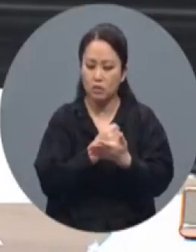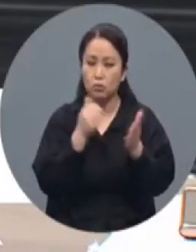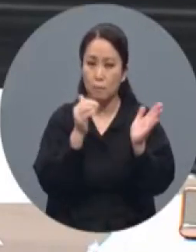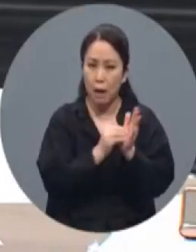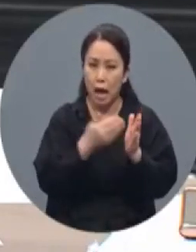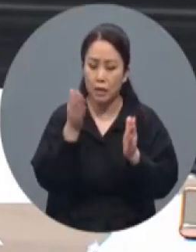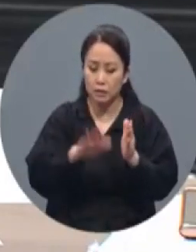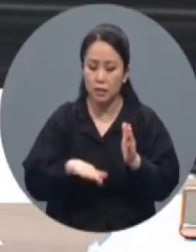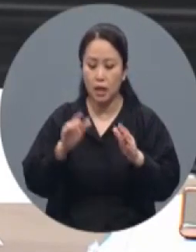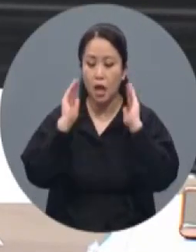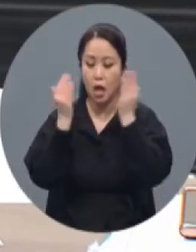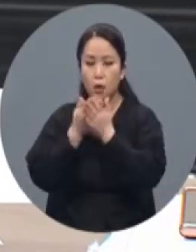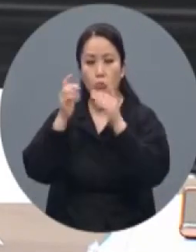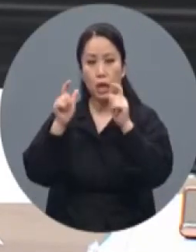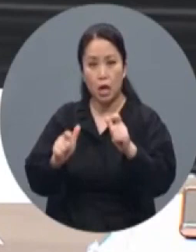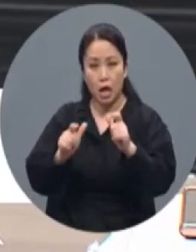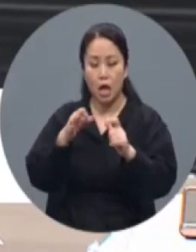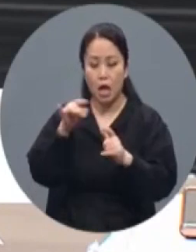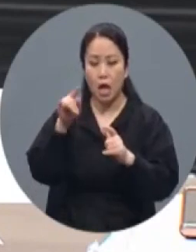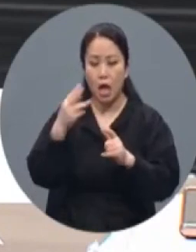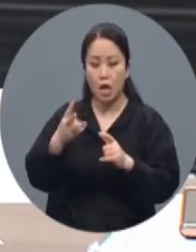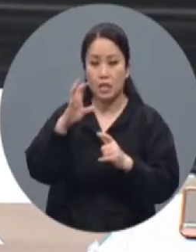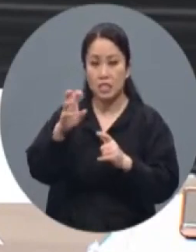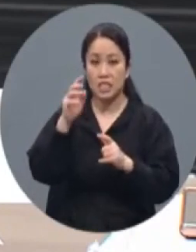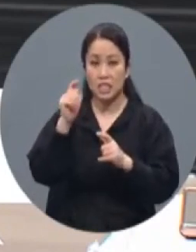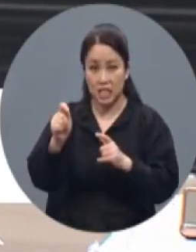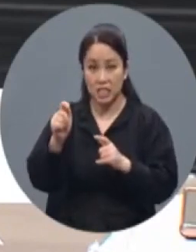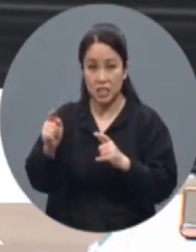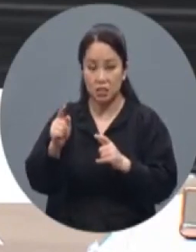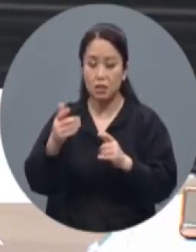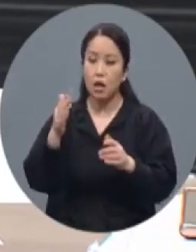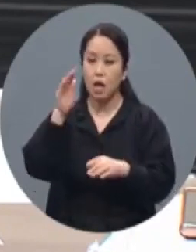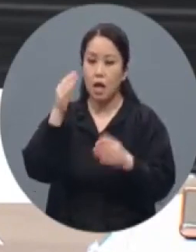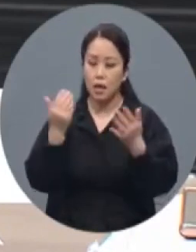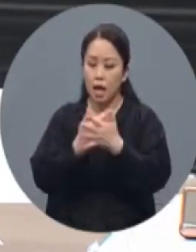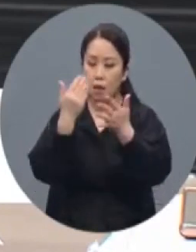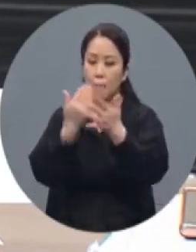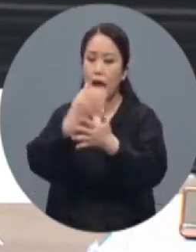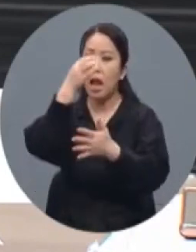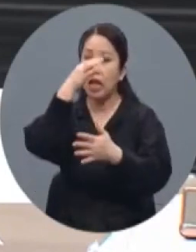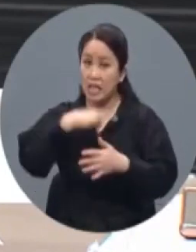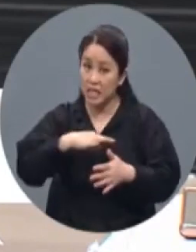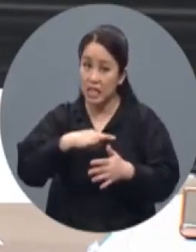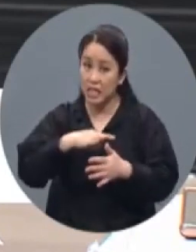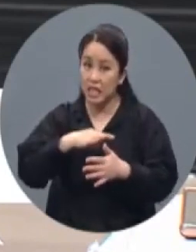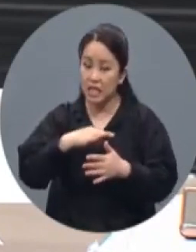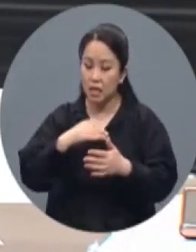우리 해운대 LCT는 개발 이익 환수가